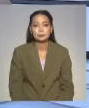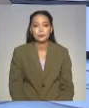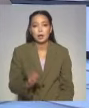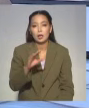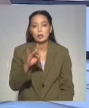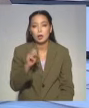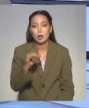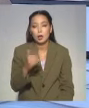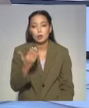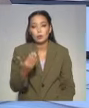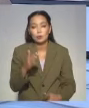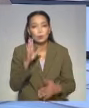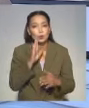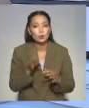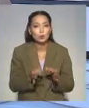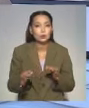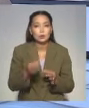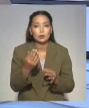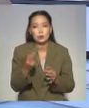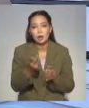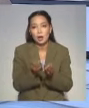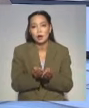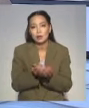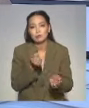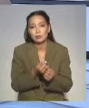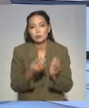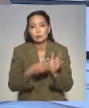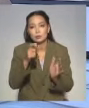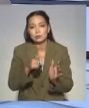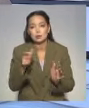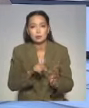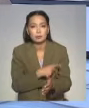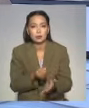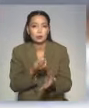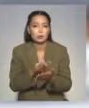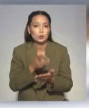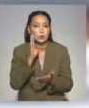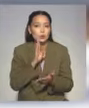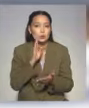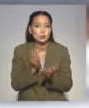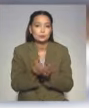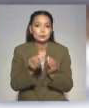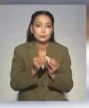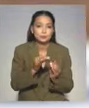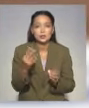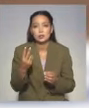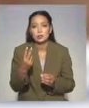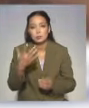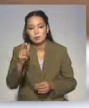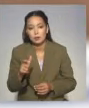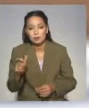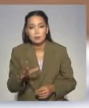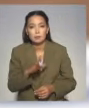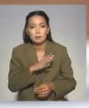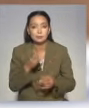Ал Атырауда жайық үстінде екі қайық соқтығысып 9 адам ауруханаға түсті. Су көлігінің бірінде 10, екіншісінде 25 адам болған.